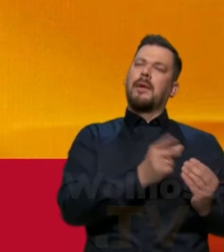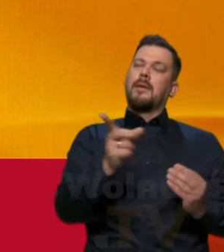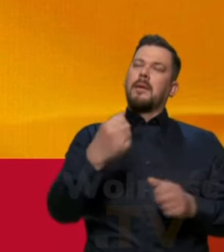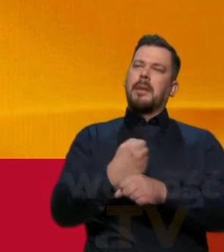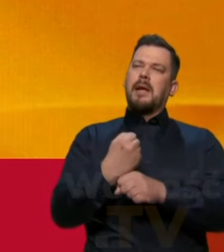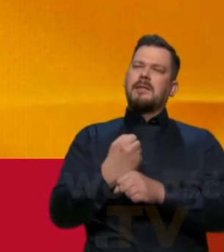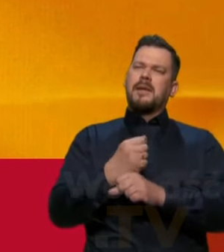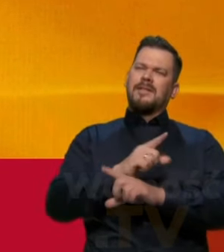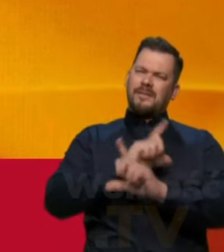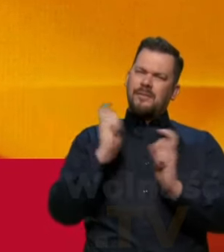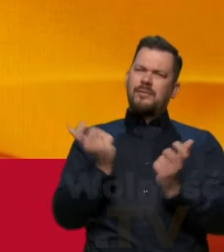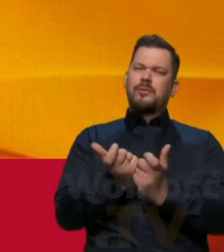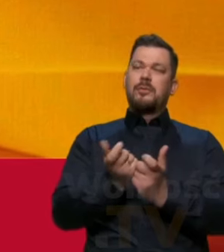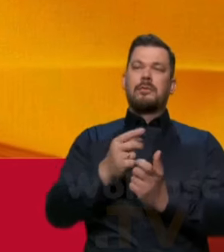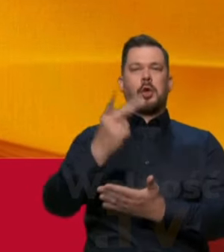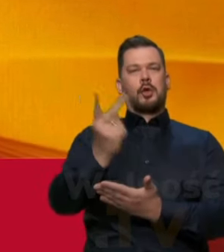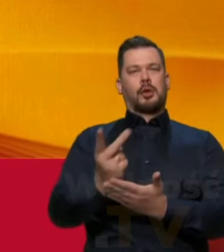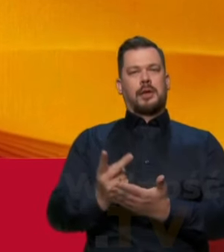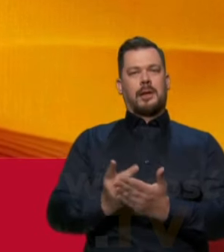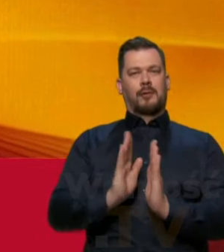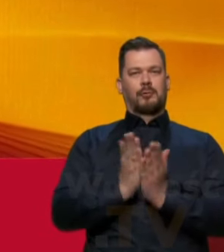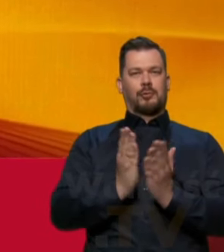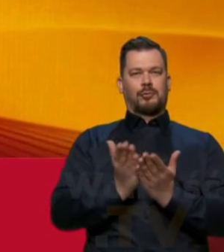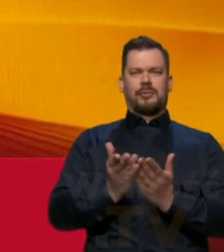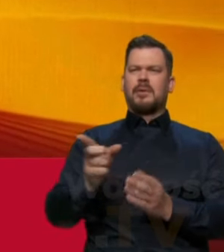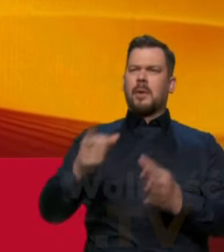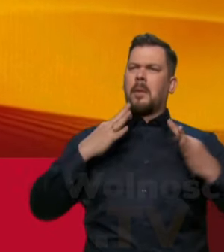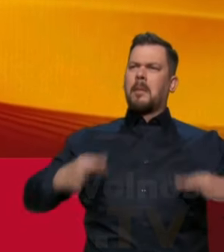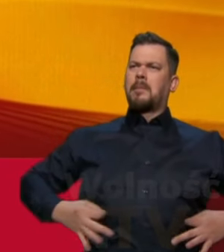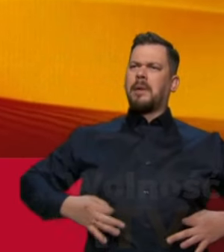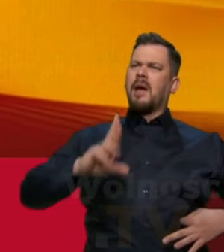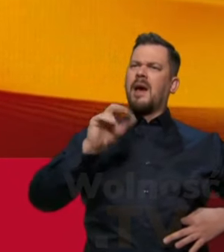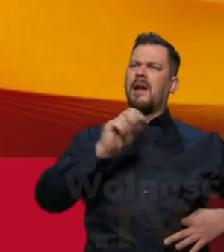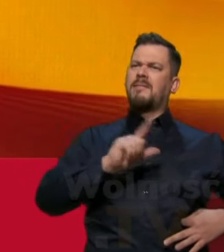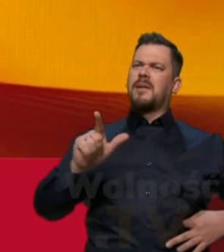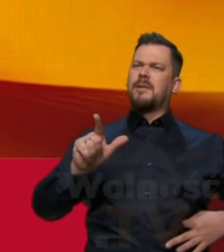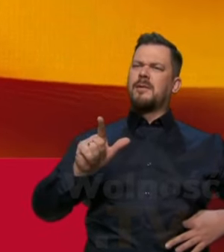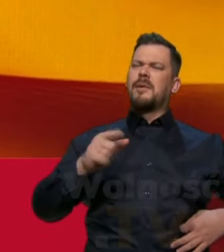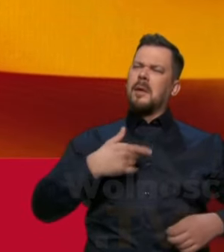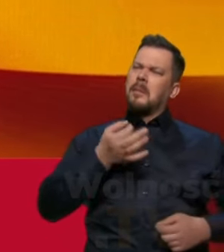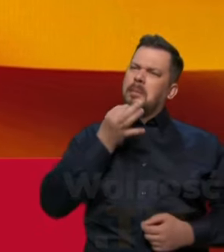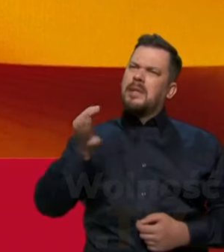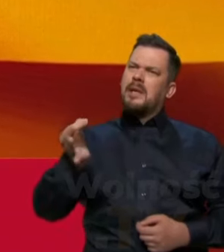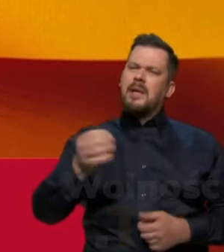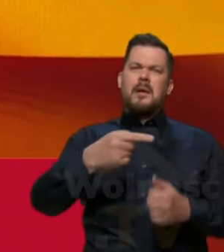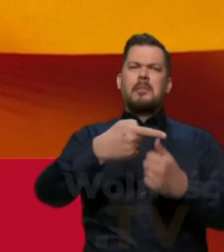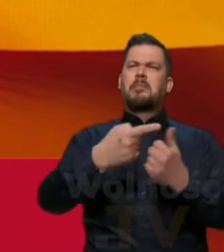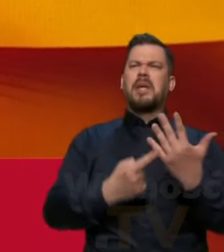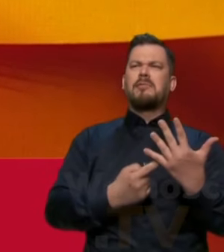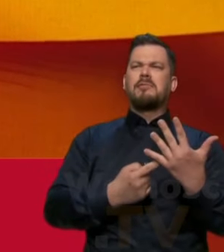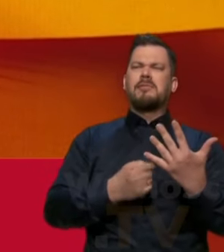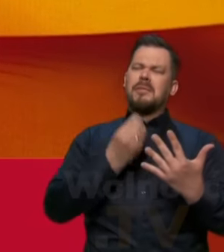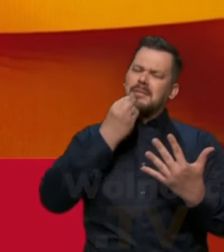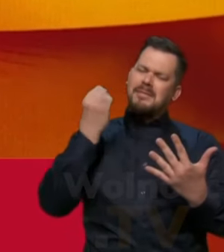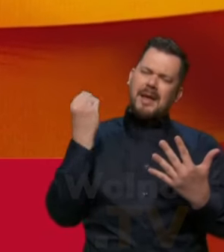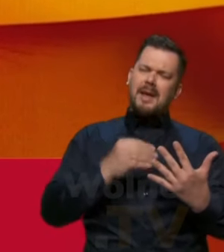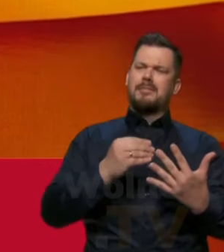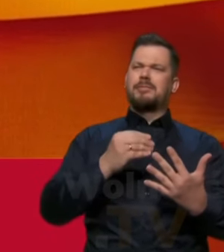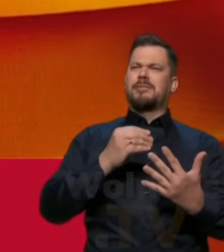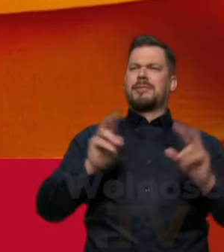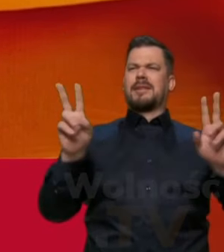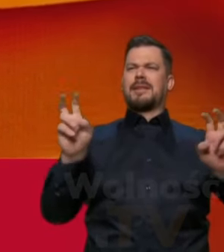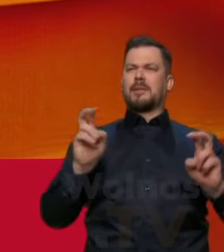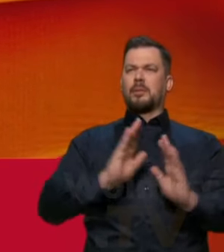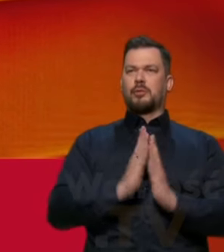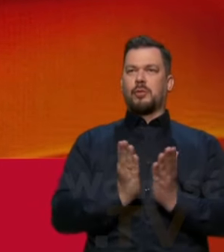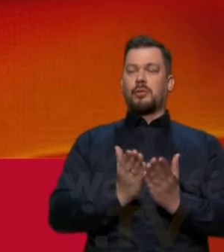pańskiej prezydentury jest czytanie książek w metrze. Panie Rafale, niech się pan podzieli z nami szczerze i powie 5 najlepszych lektur do czytania w metrze,